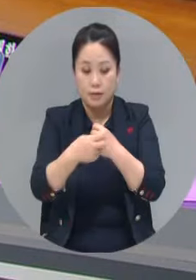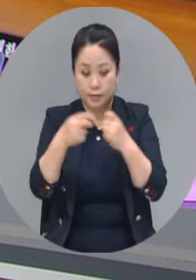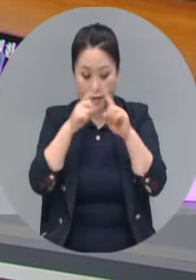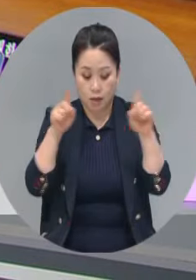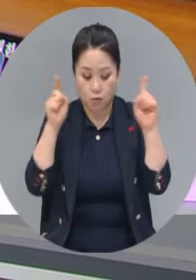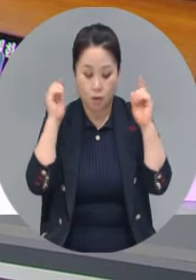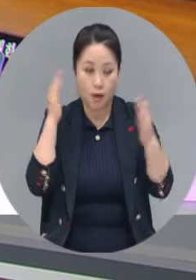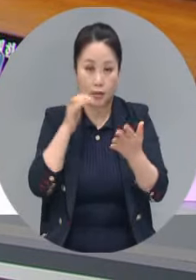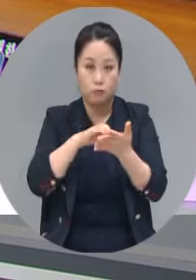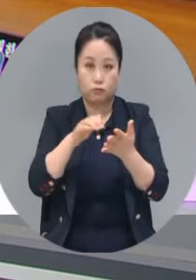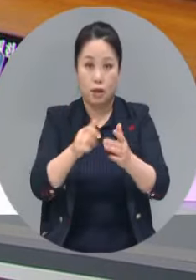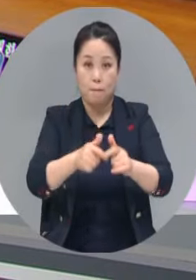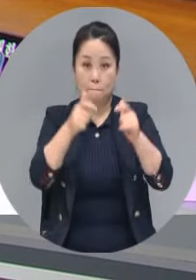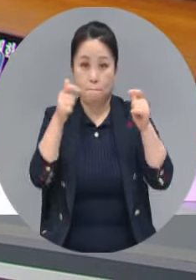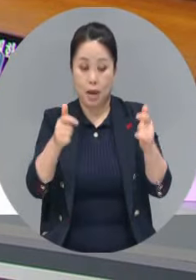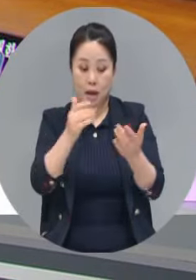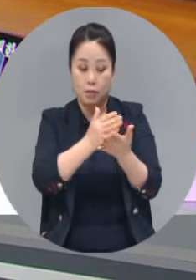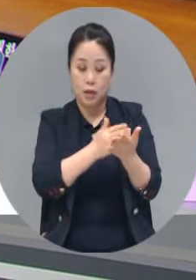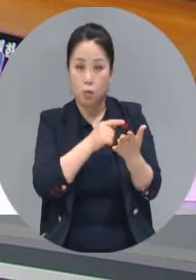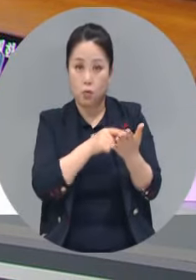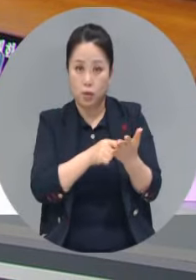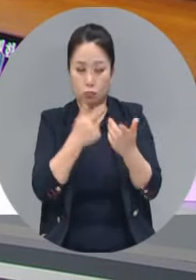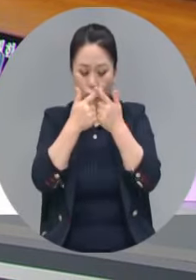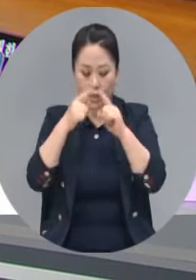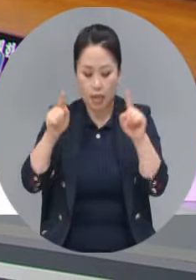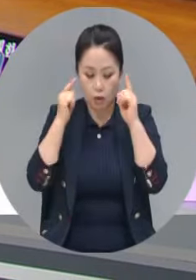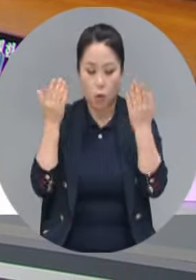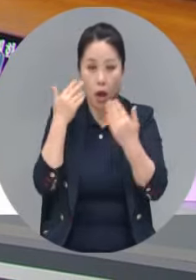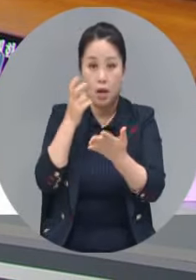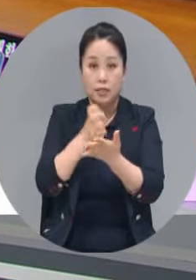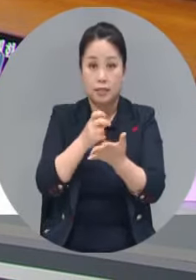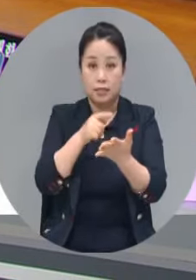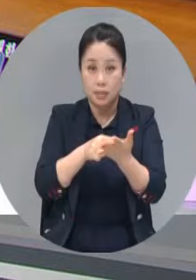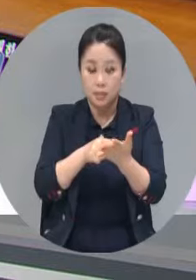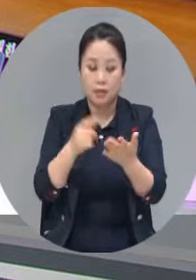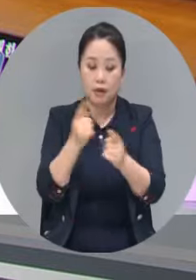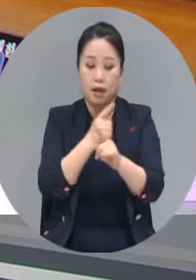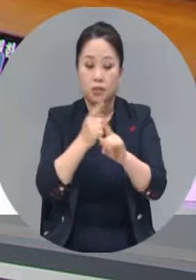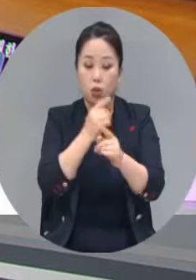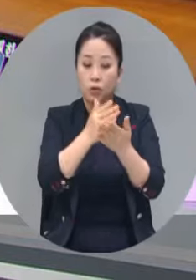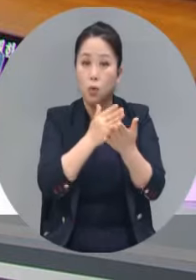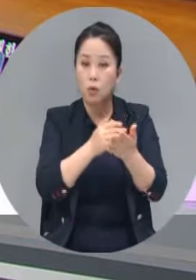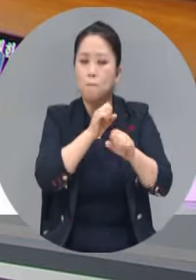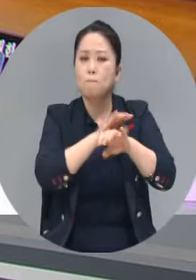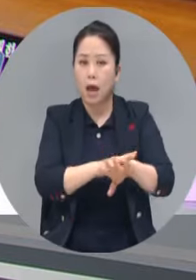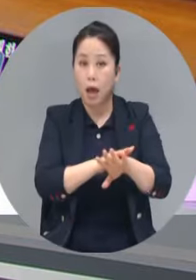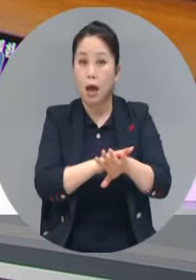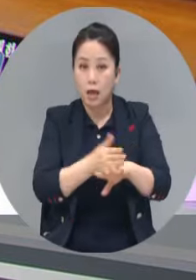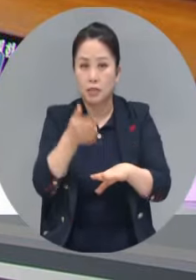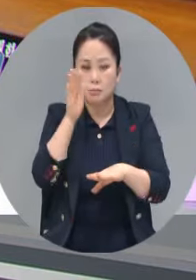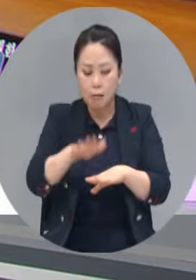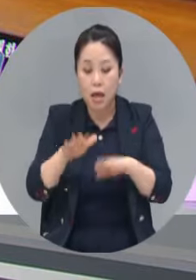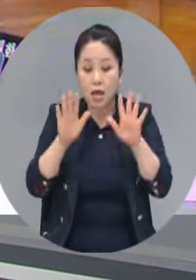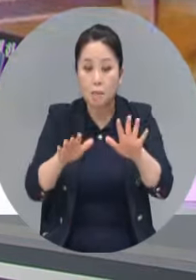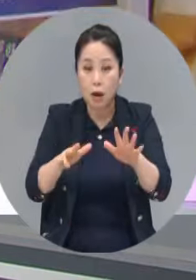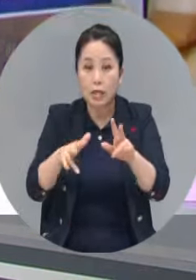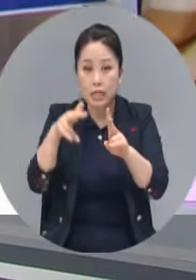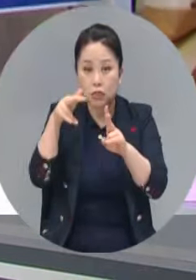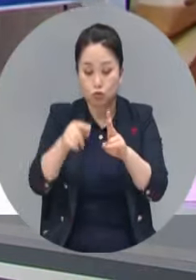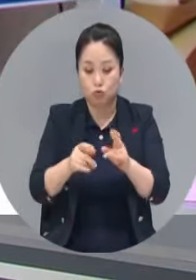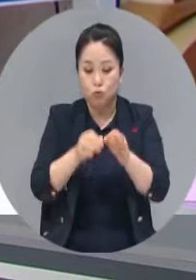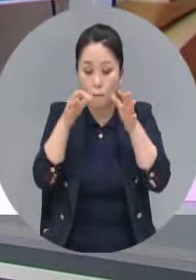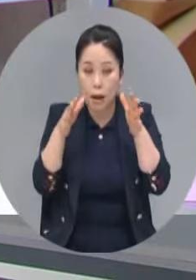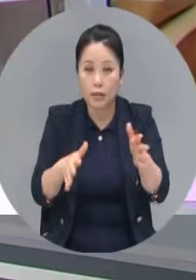의대 정원을 늘리는 내용의 부산대 학칙 개정안이 부결된 지 2주 만에 교무회의를 통과했습니다. 부산 지역